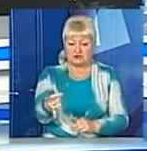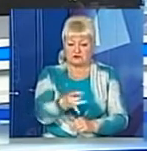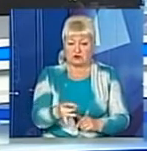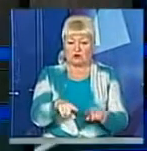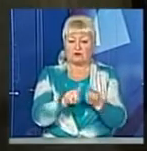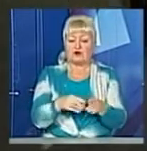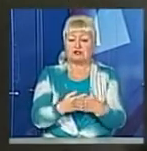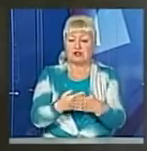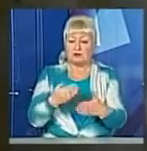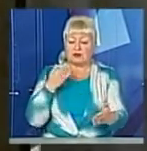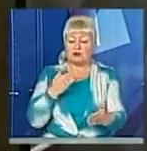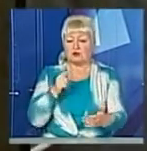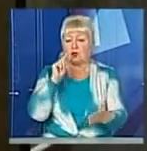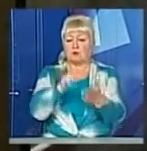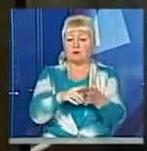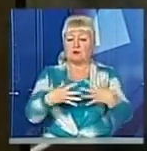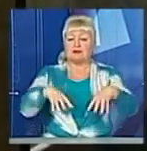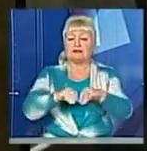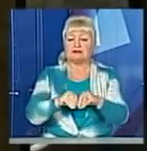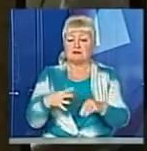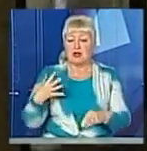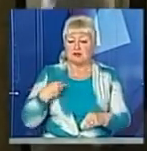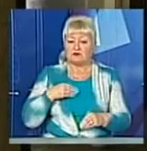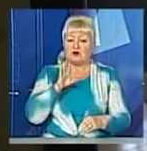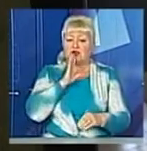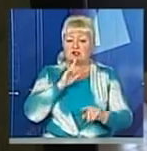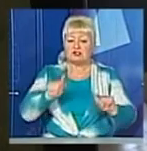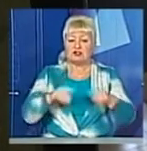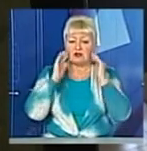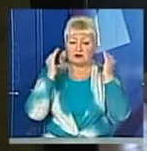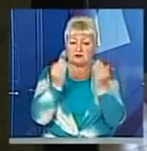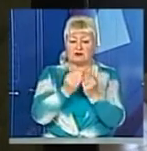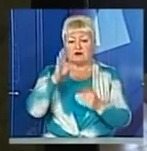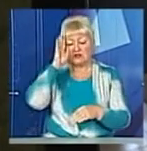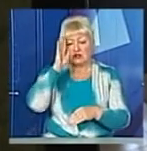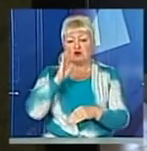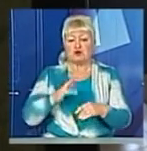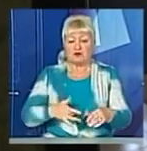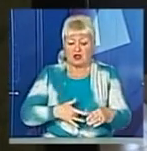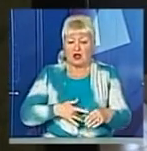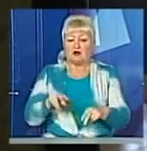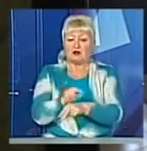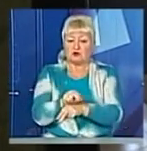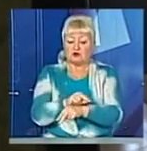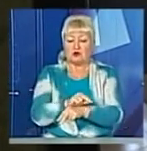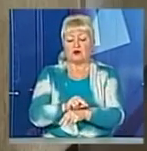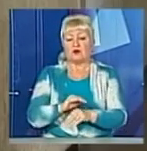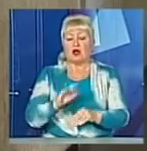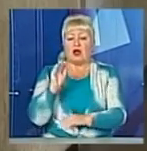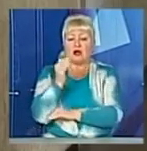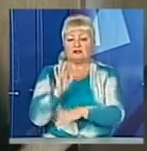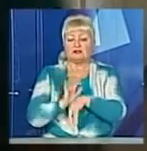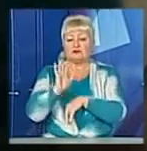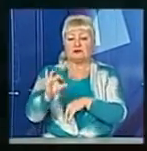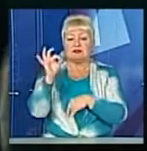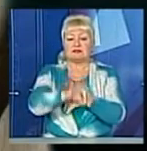напередодні в лікарню потрапила сім'я зі Львова. Жінка в реанімації, чоловік в гастроентерології, а дитину госпіталізували в Західноукраїнський